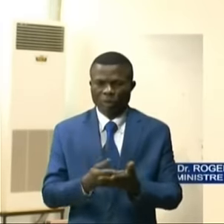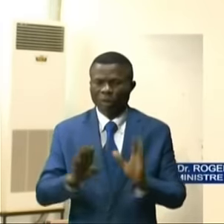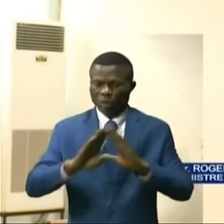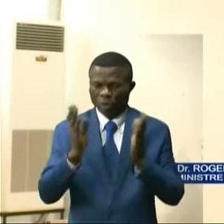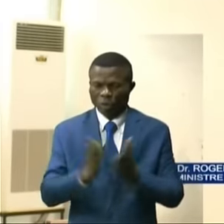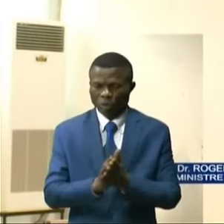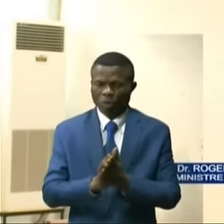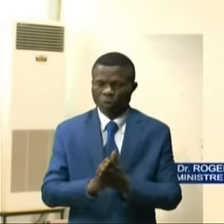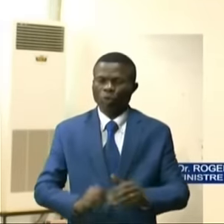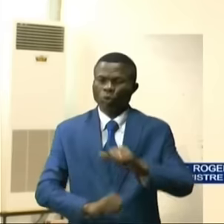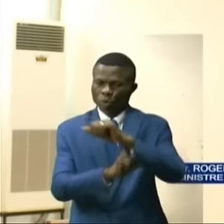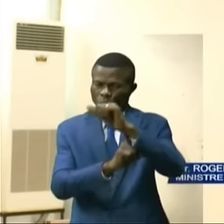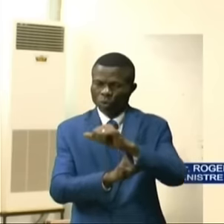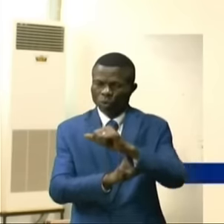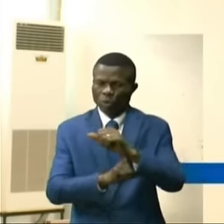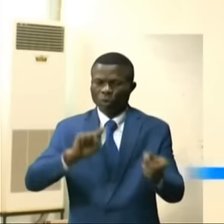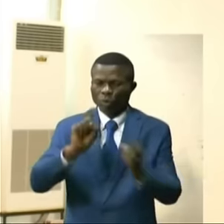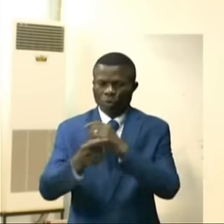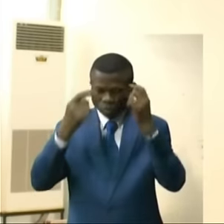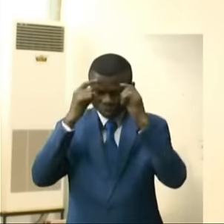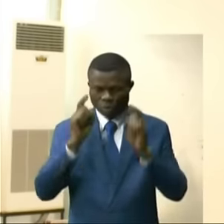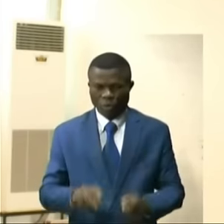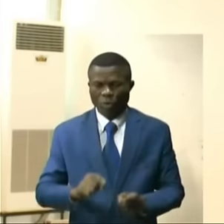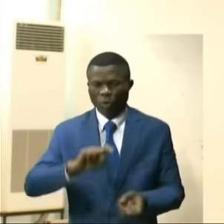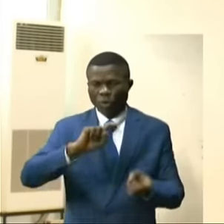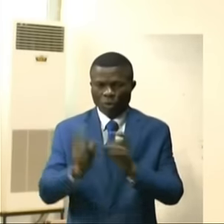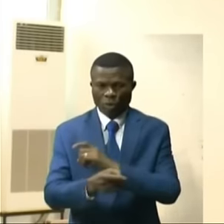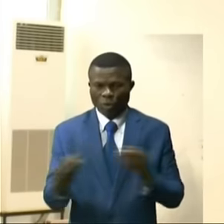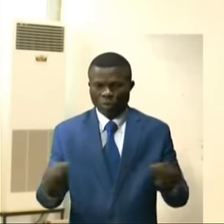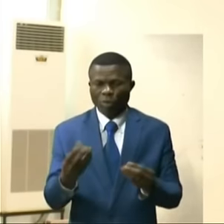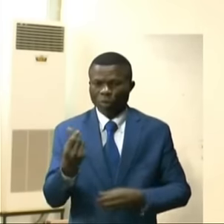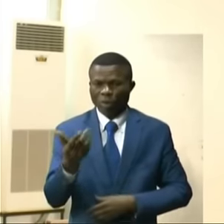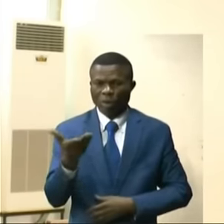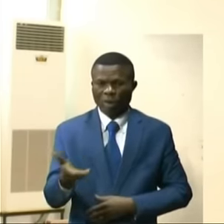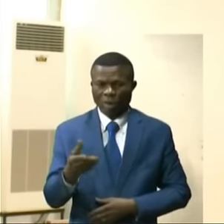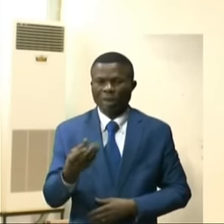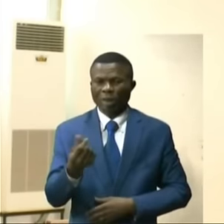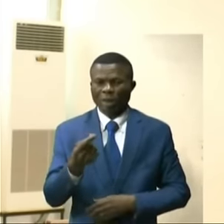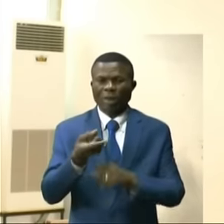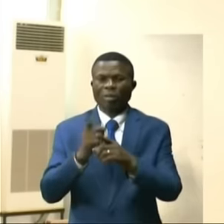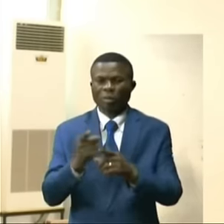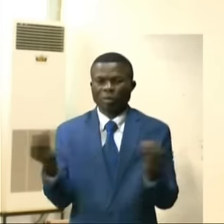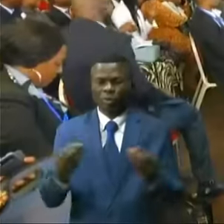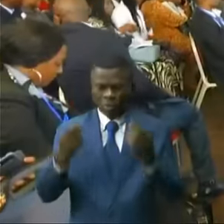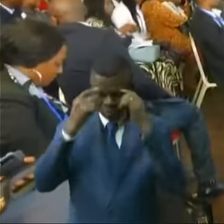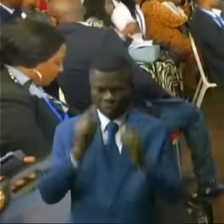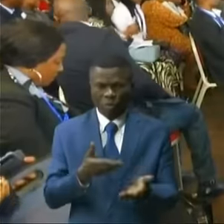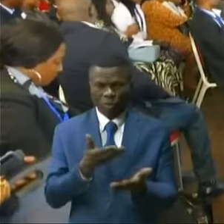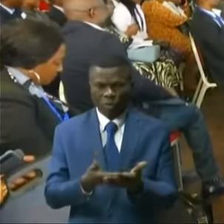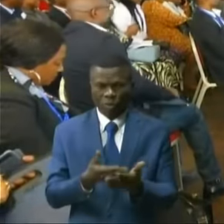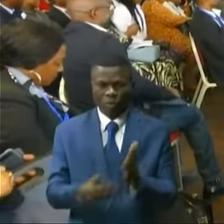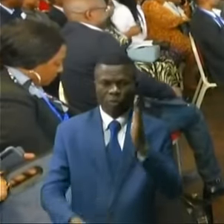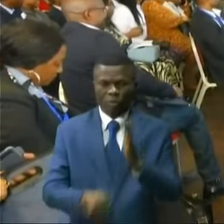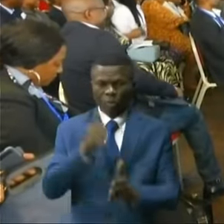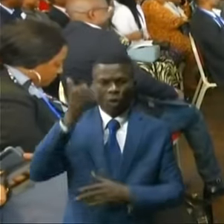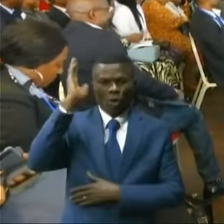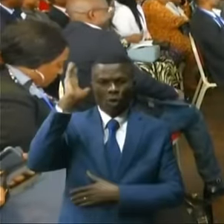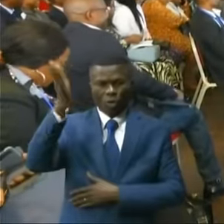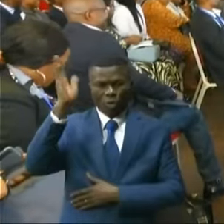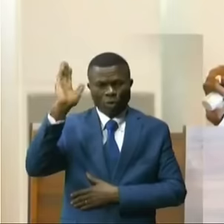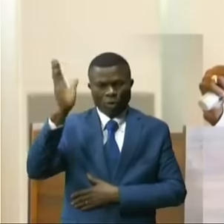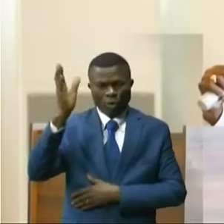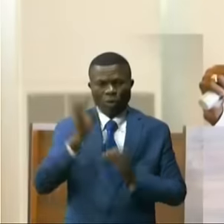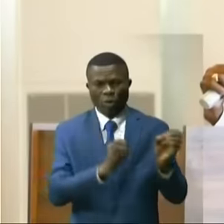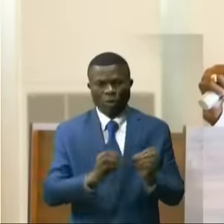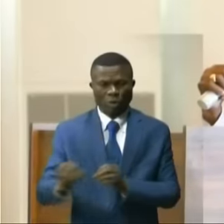flambau on change parce qu'on est décidé on change pas parce qu'on a les moyens les moyens viennent parce qu'on a décidé le 11e congrès se